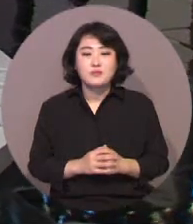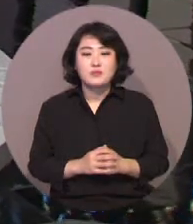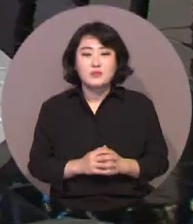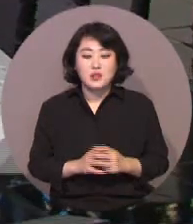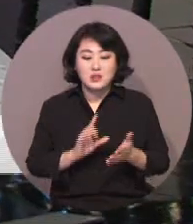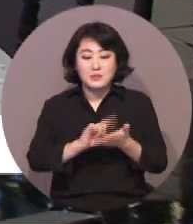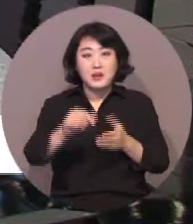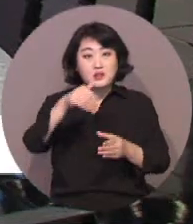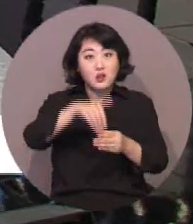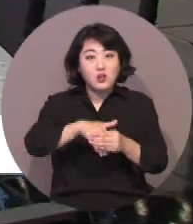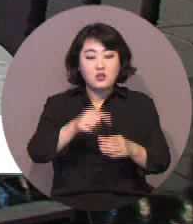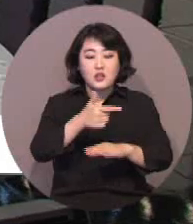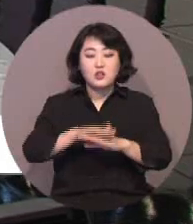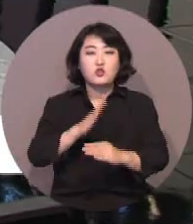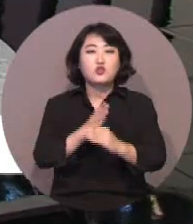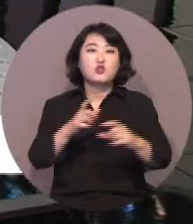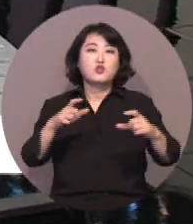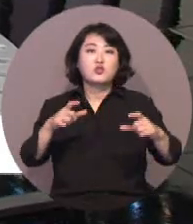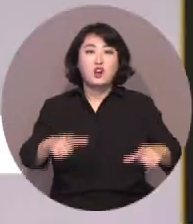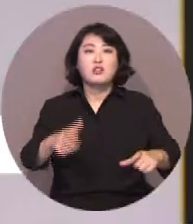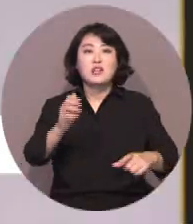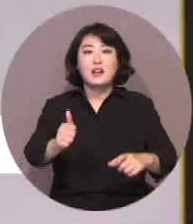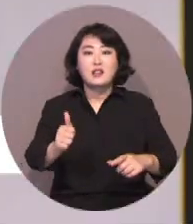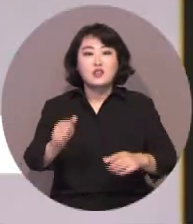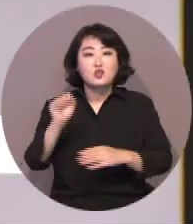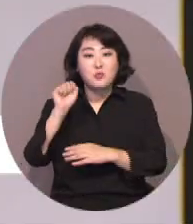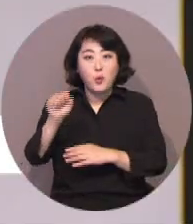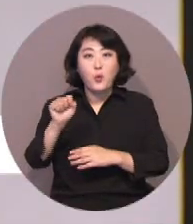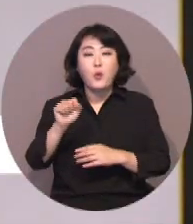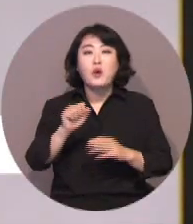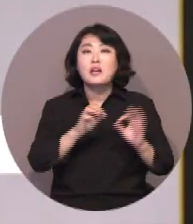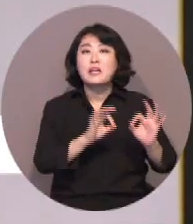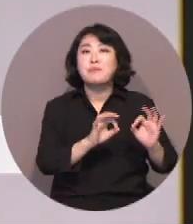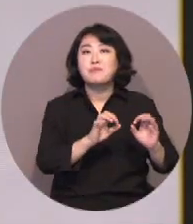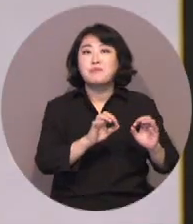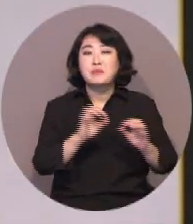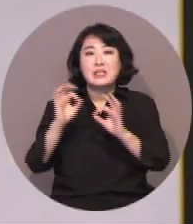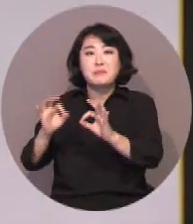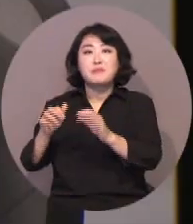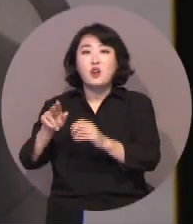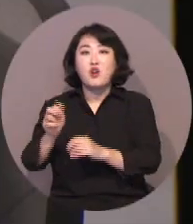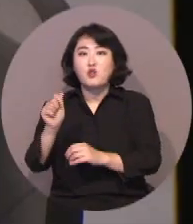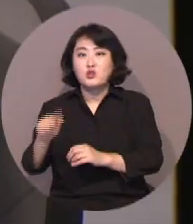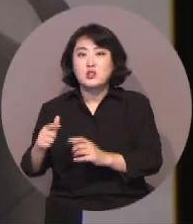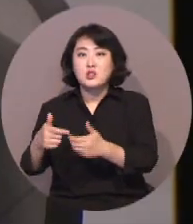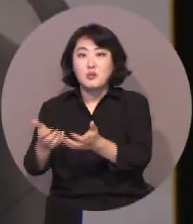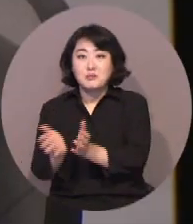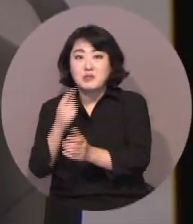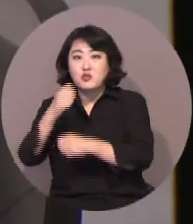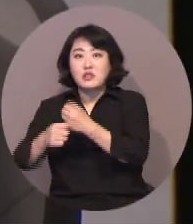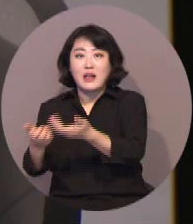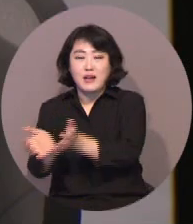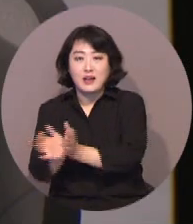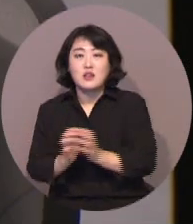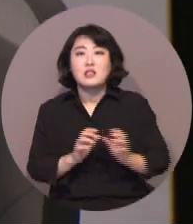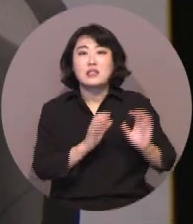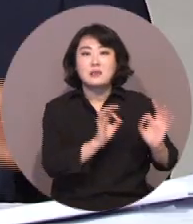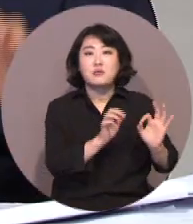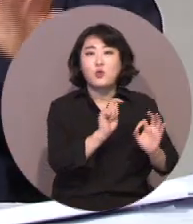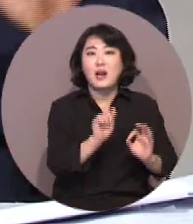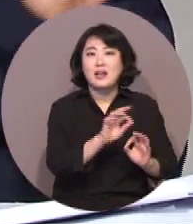이번 지방선거에서 대전 중구청장 후보로 출마한 김경운 더불어 민주당 후보와 김 광 신 국민의 인 부부